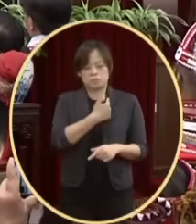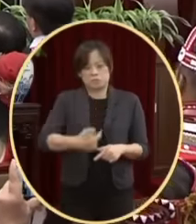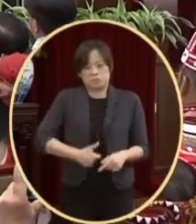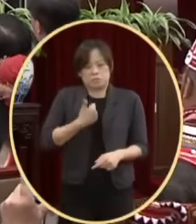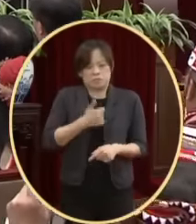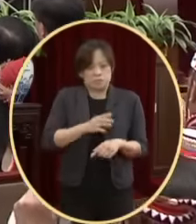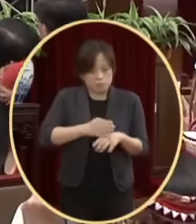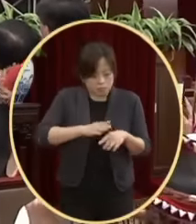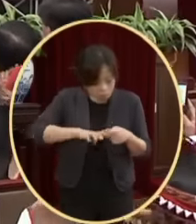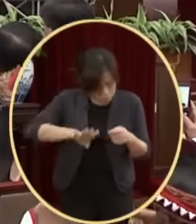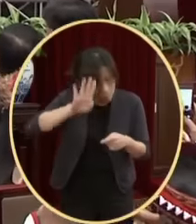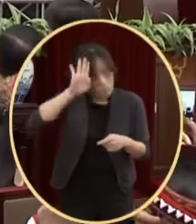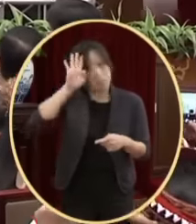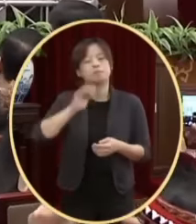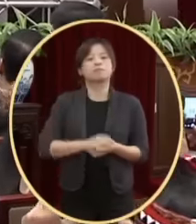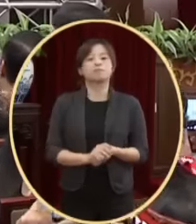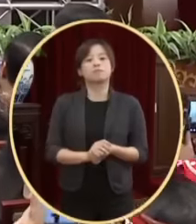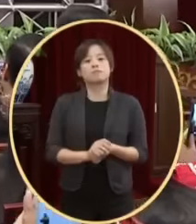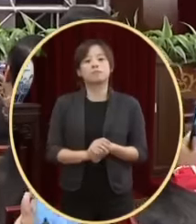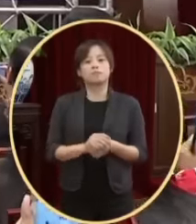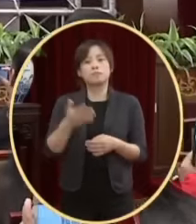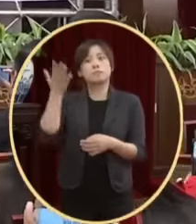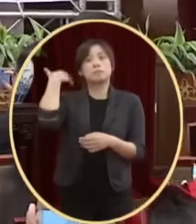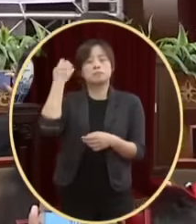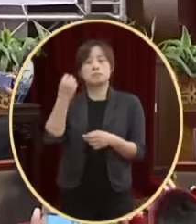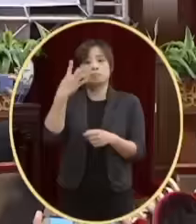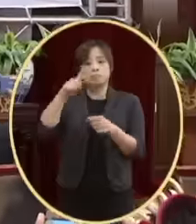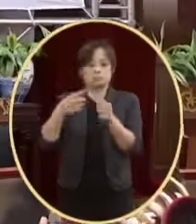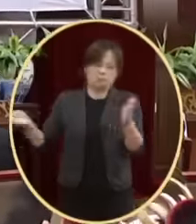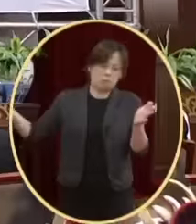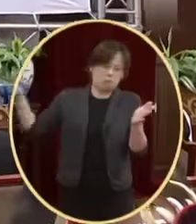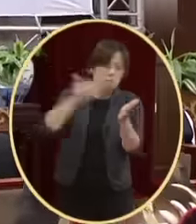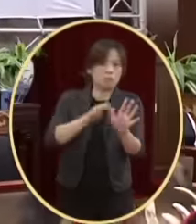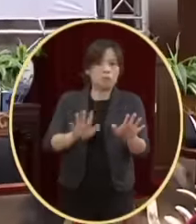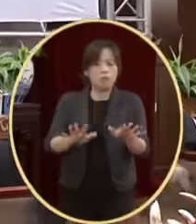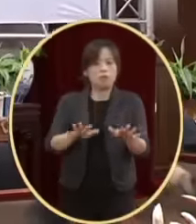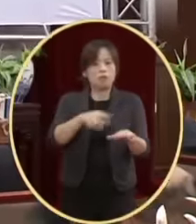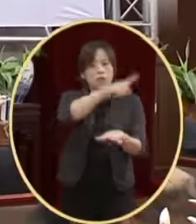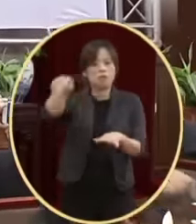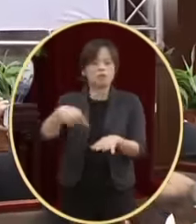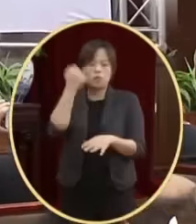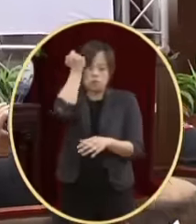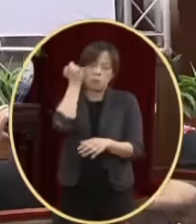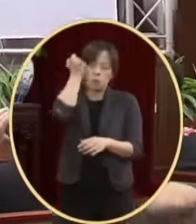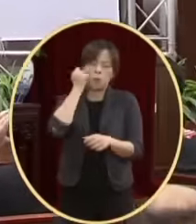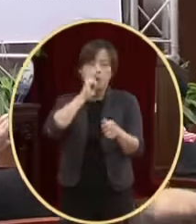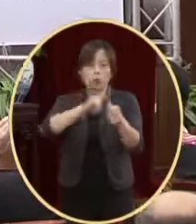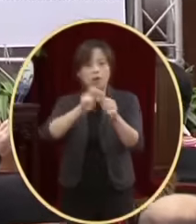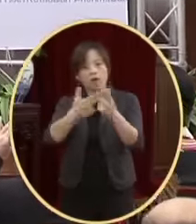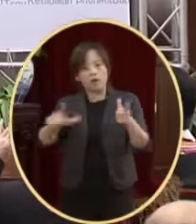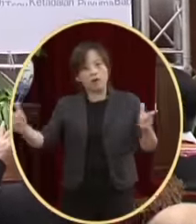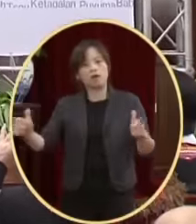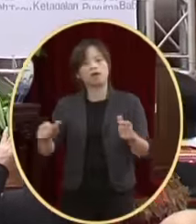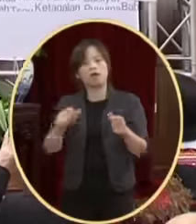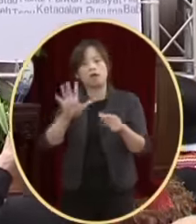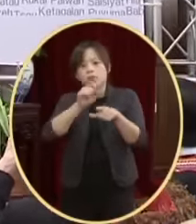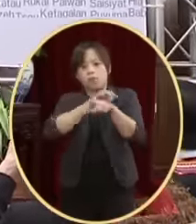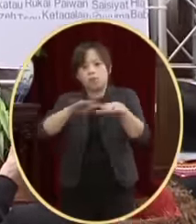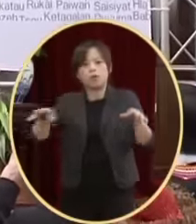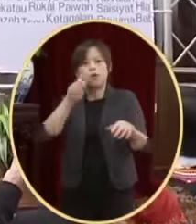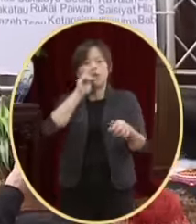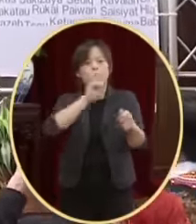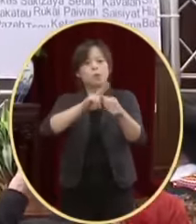的歉意。对于过去400年来各位承受的苦痛和不公平的